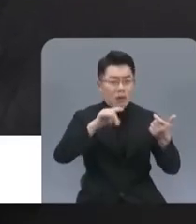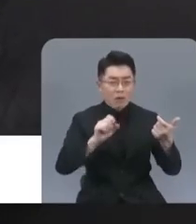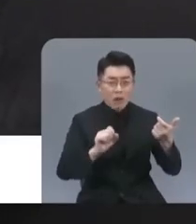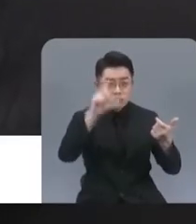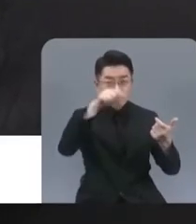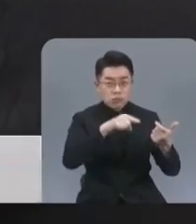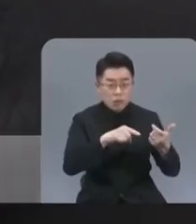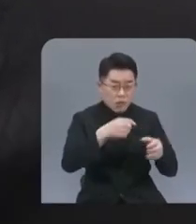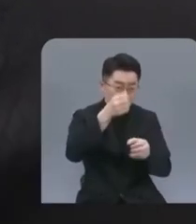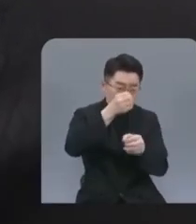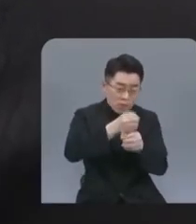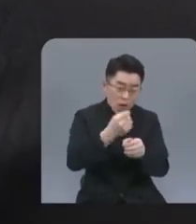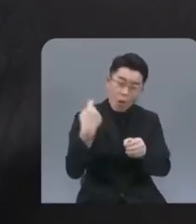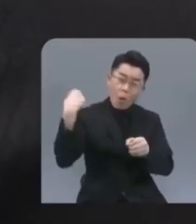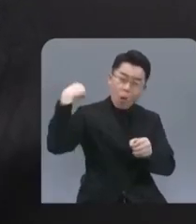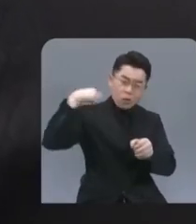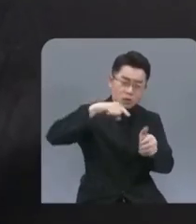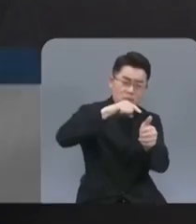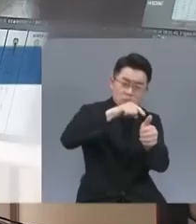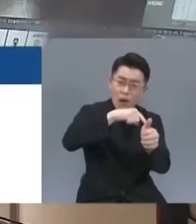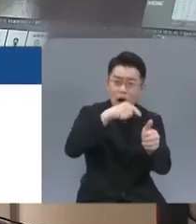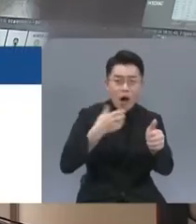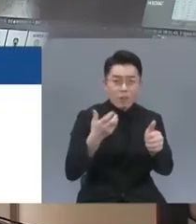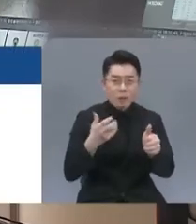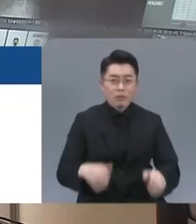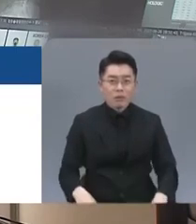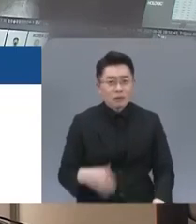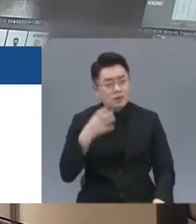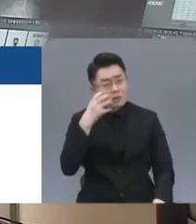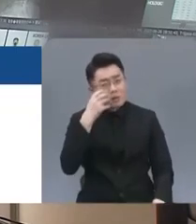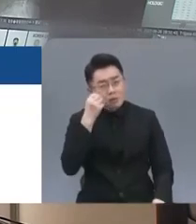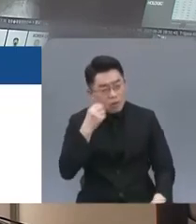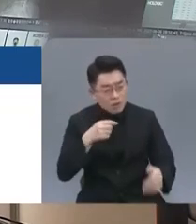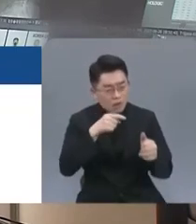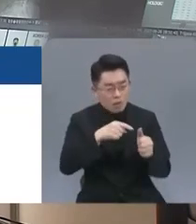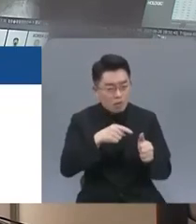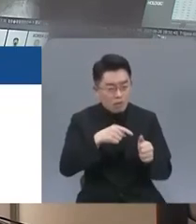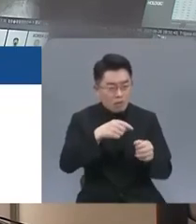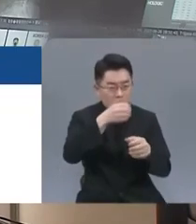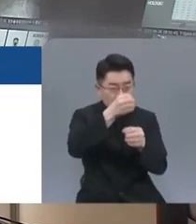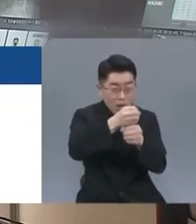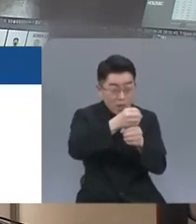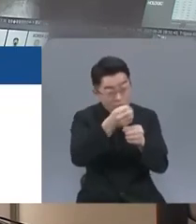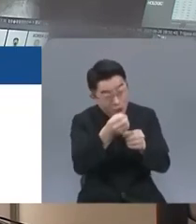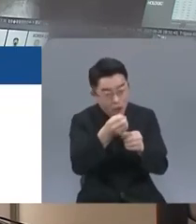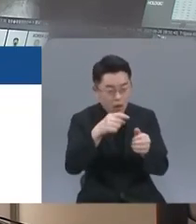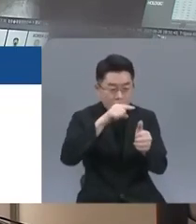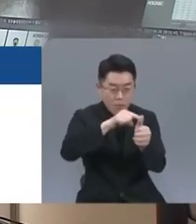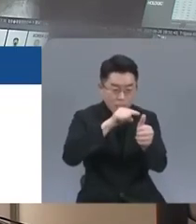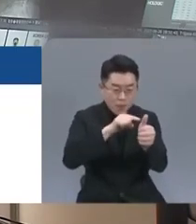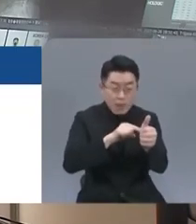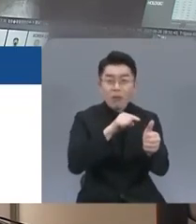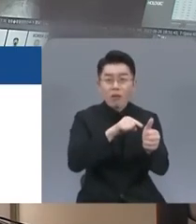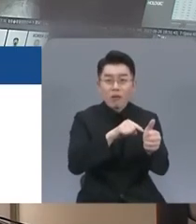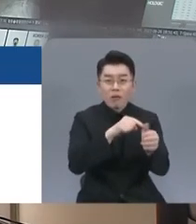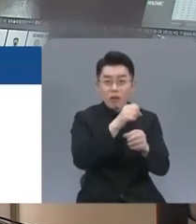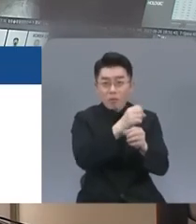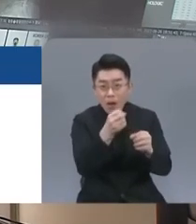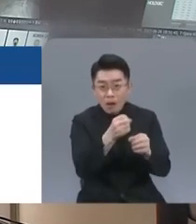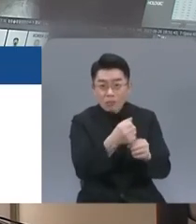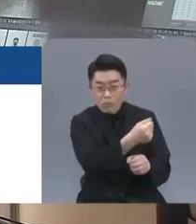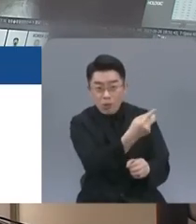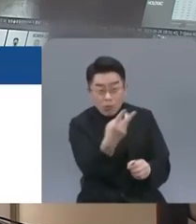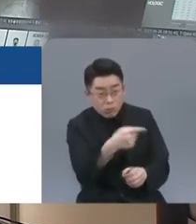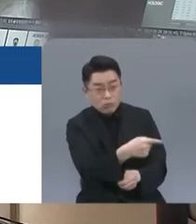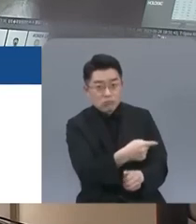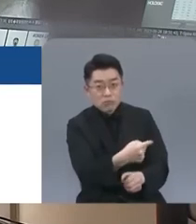통증이 주된 증상입니다. 희한하게 등쪽에서 이제 중간 부위 쪽에 골절이 여러 군데 돼서 오신 분들이 몇 분